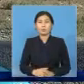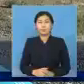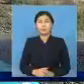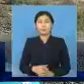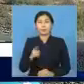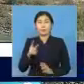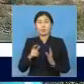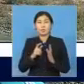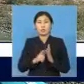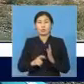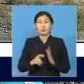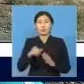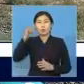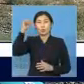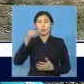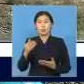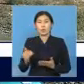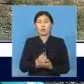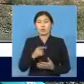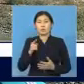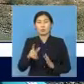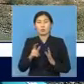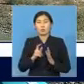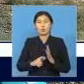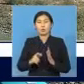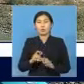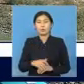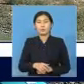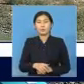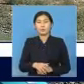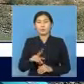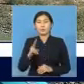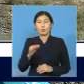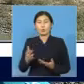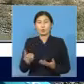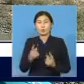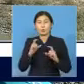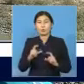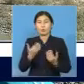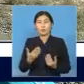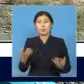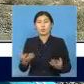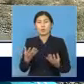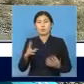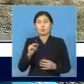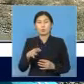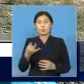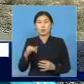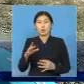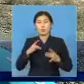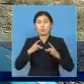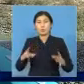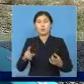1700 қой алдық, содан қазір 1700 қозалып отырмыз. Со мына қайырымдылық құрбан айтқа жаңа